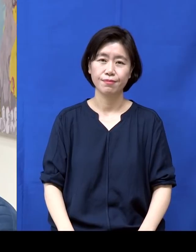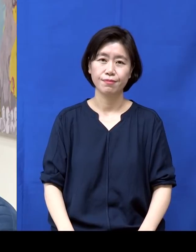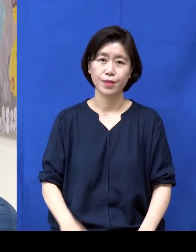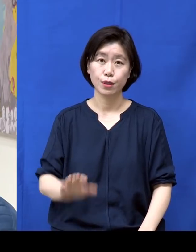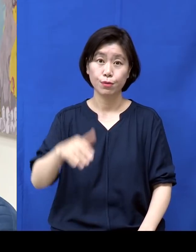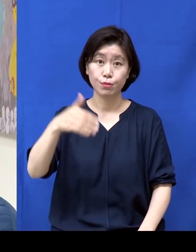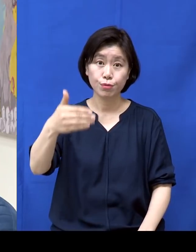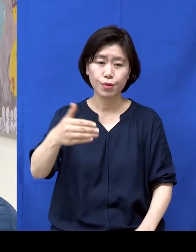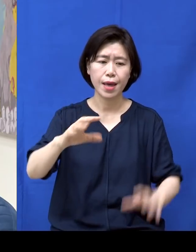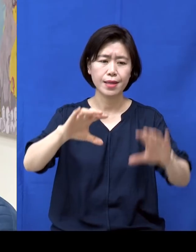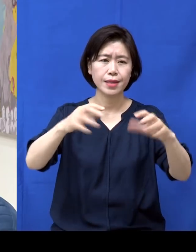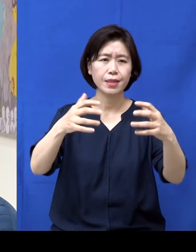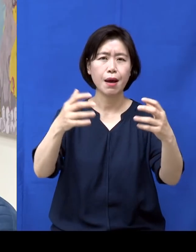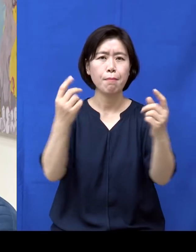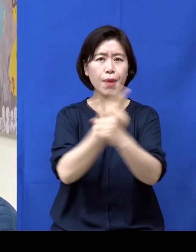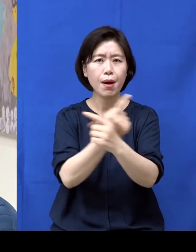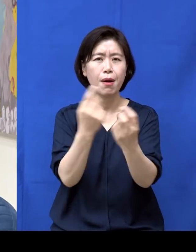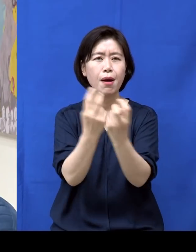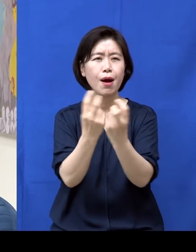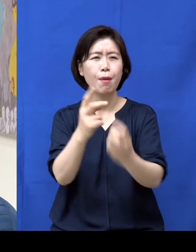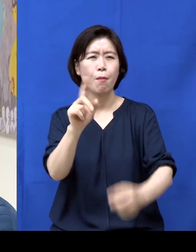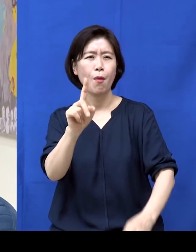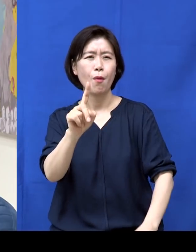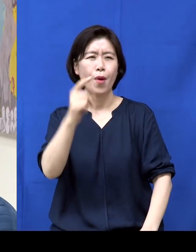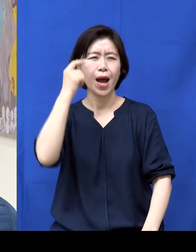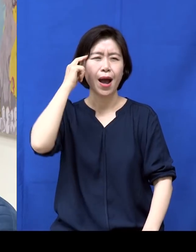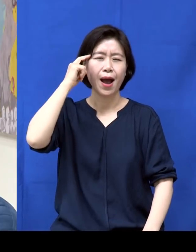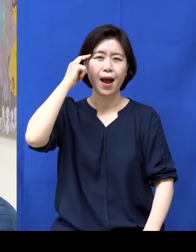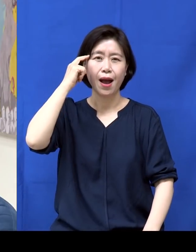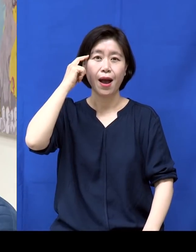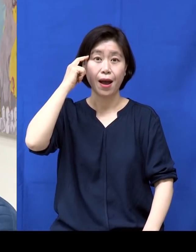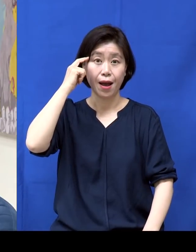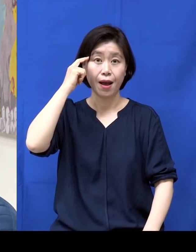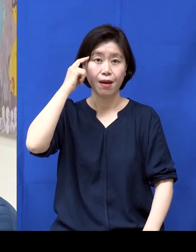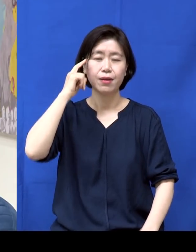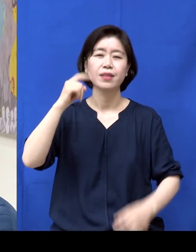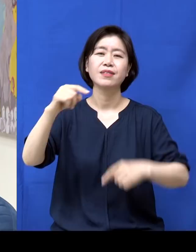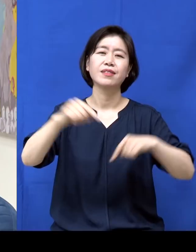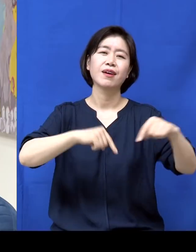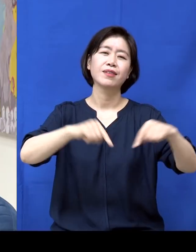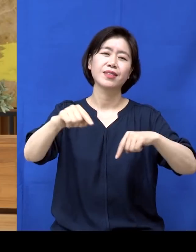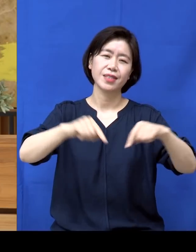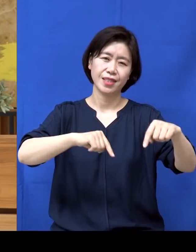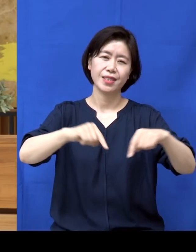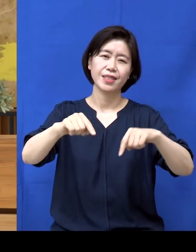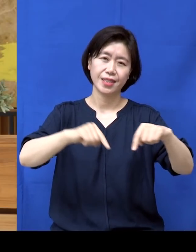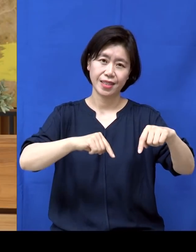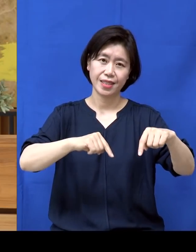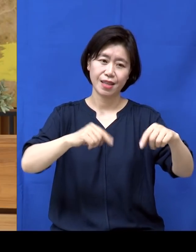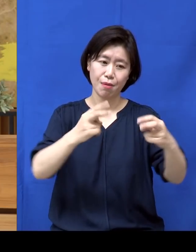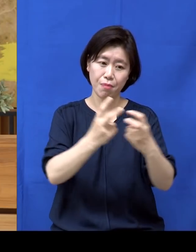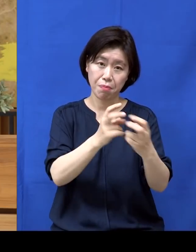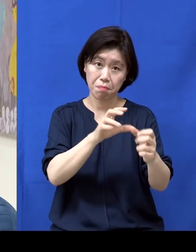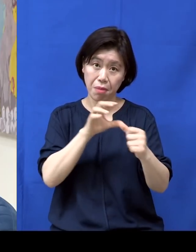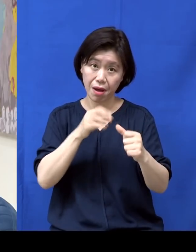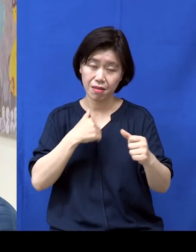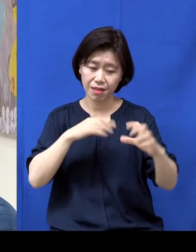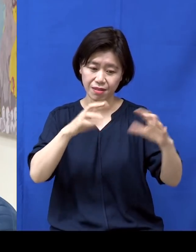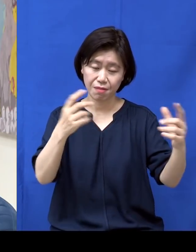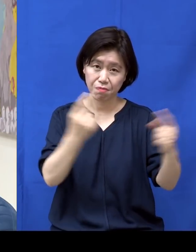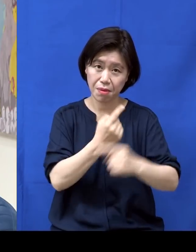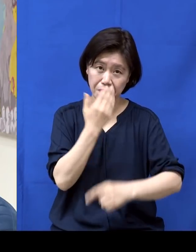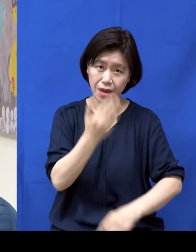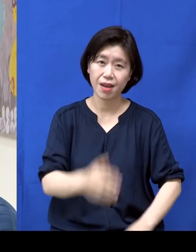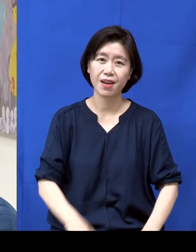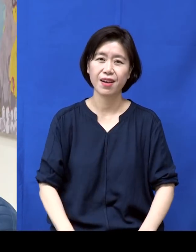났더니 뭘로 세상을 바꿀까 생각하게 된 거죠. 네. 그렇게 찾았던 게 정치였어요. 왜냐하면 직접 정치를